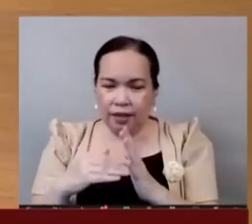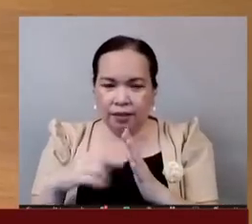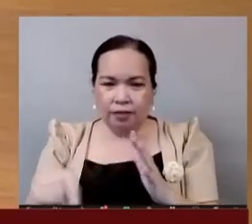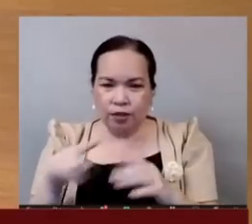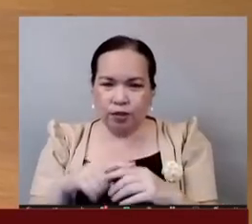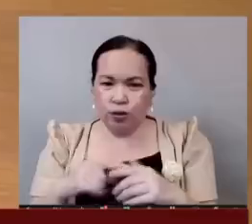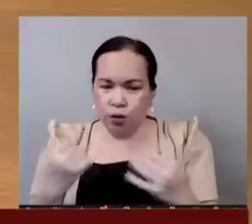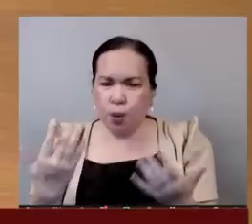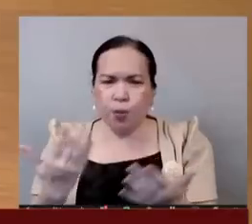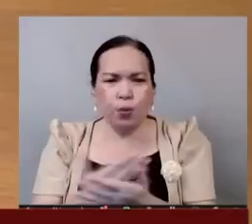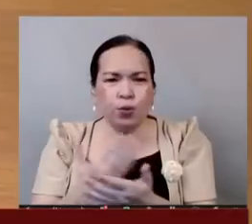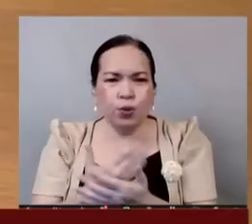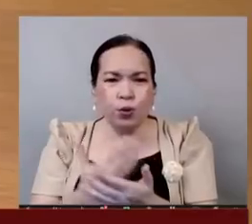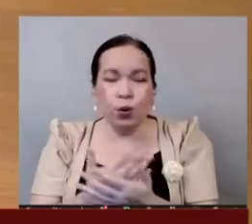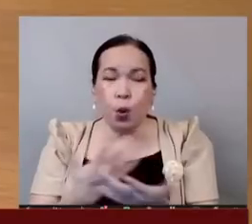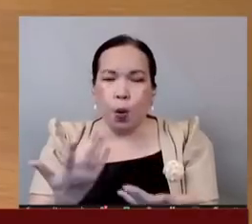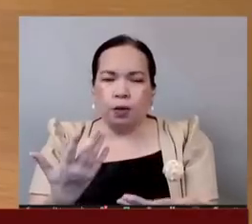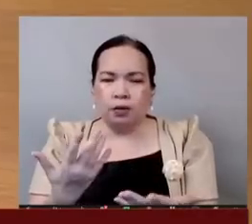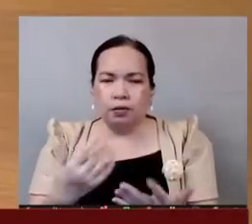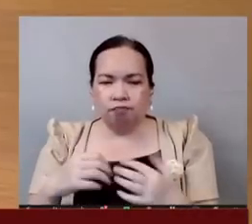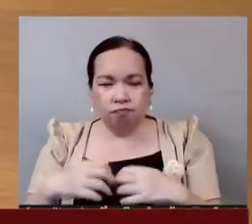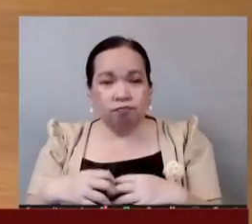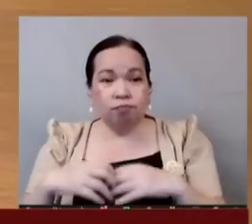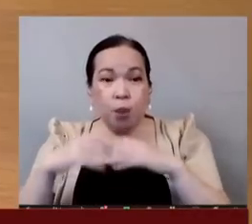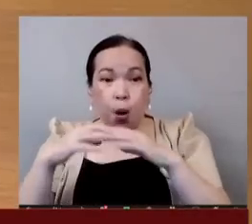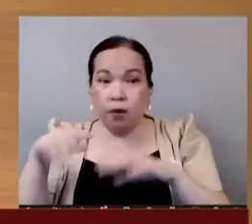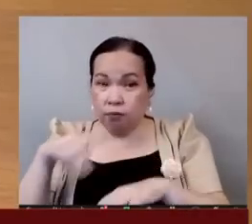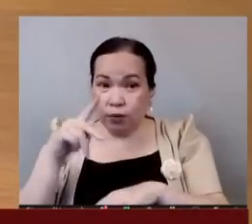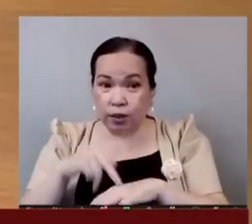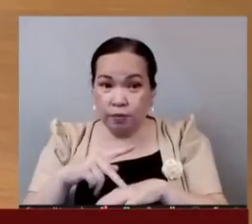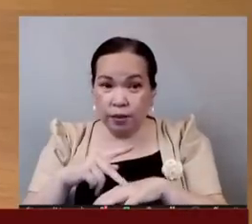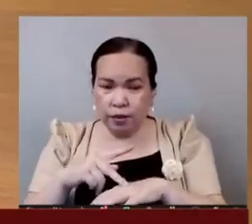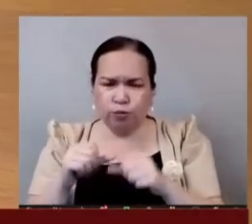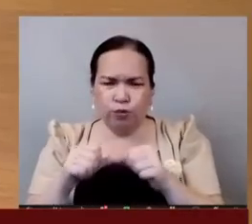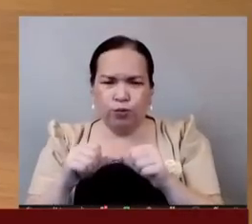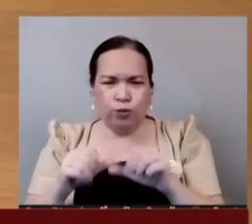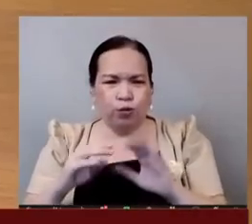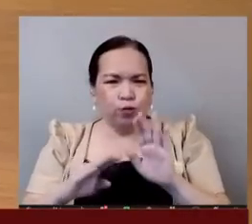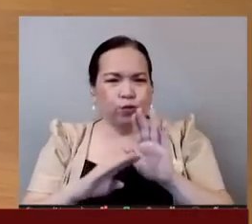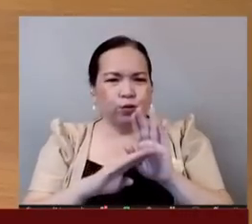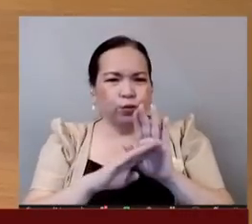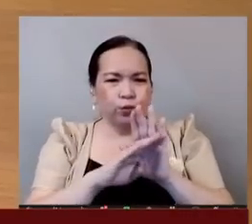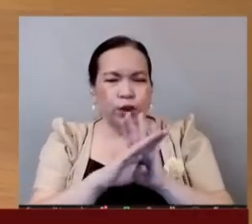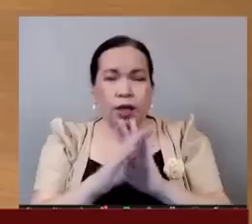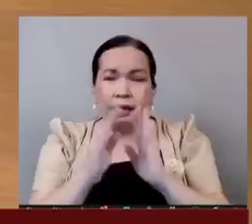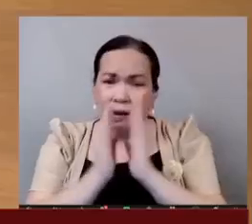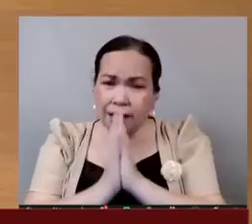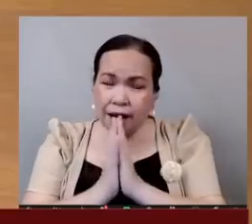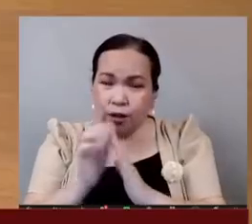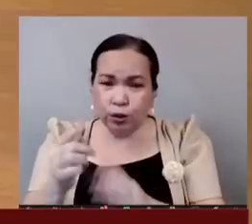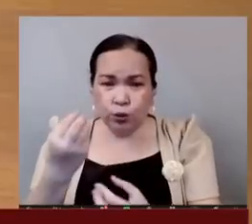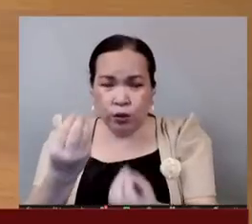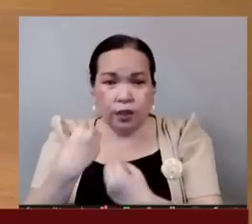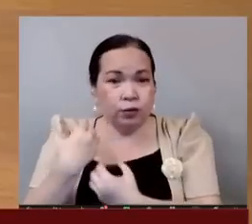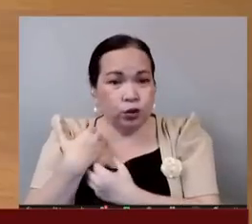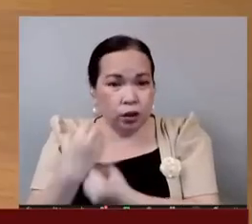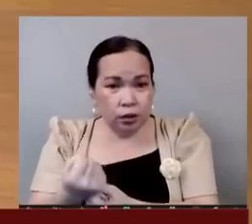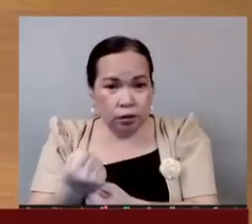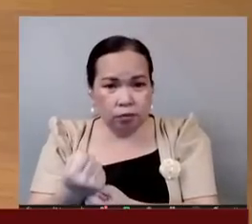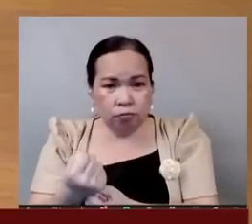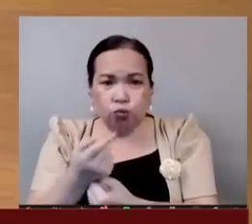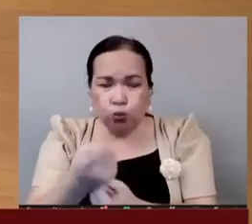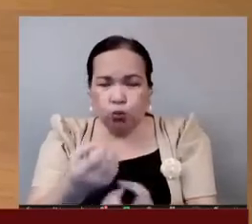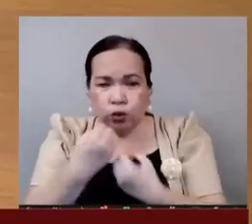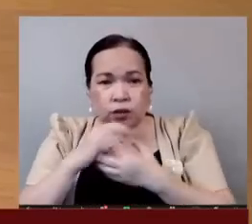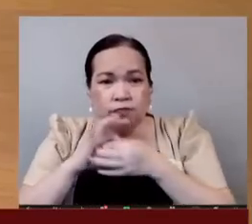pagbangon ng ating bayan ay magpapatuloy pa. Hinihiling ko ang inyong tiwala at pakikiisa. Sa